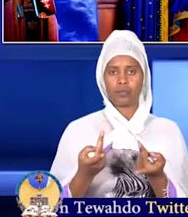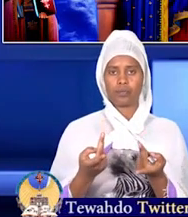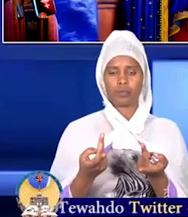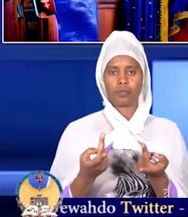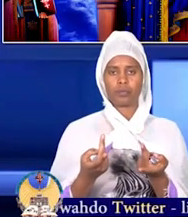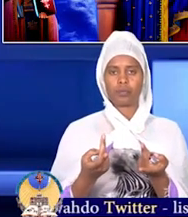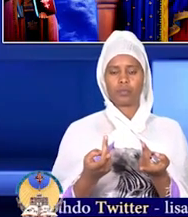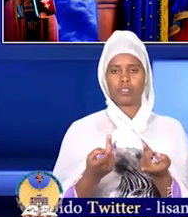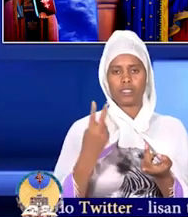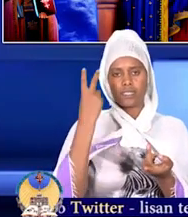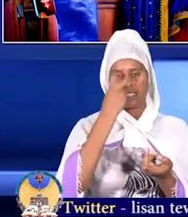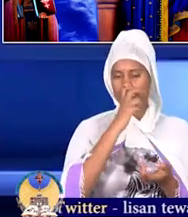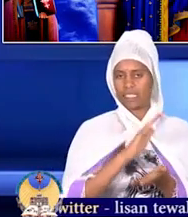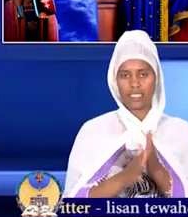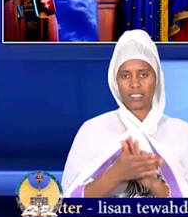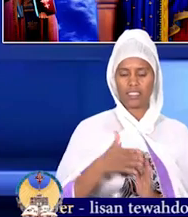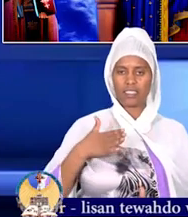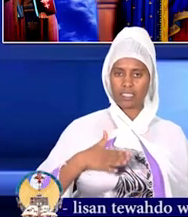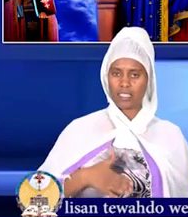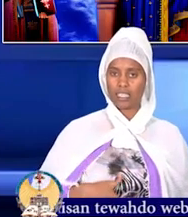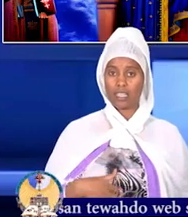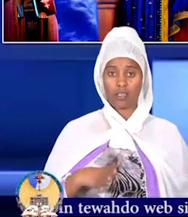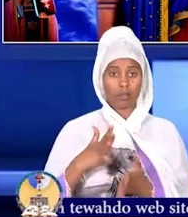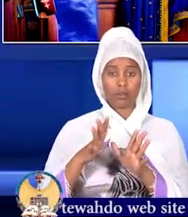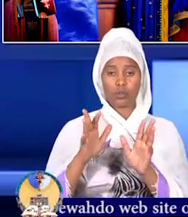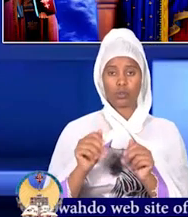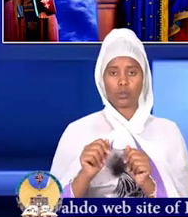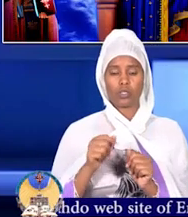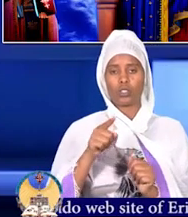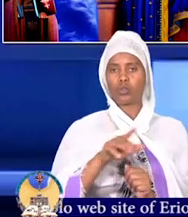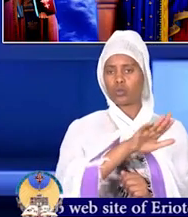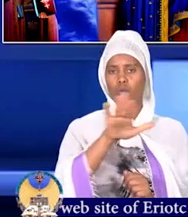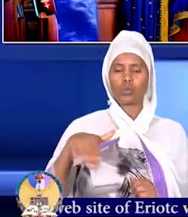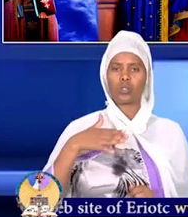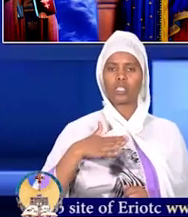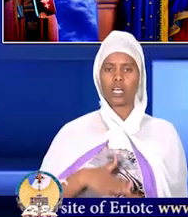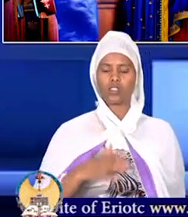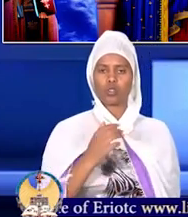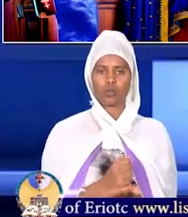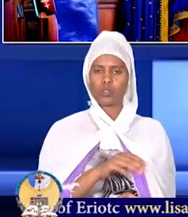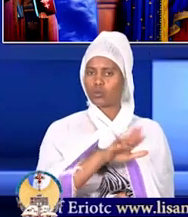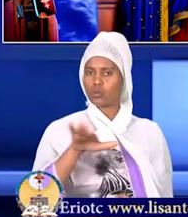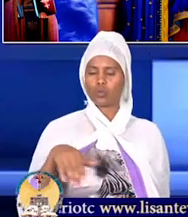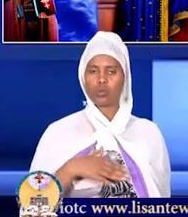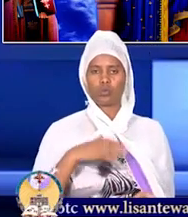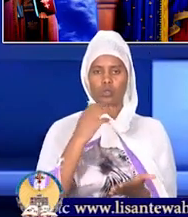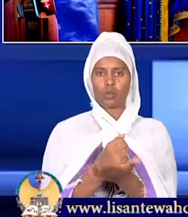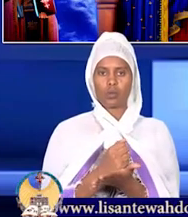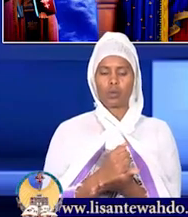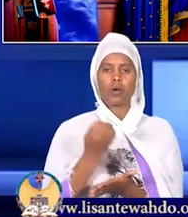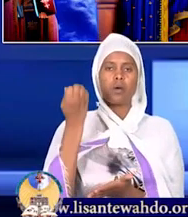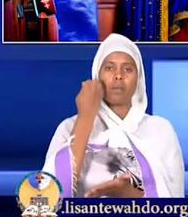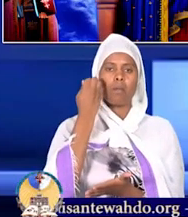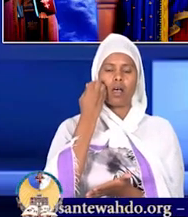من هالبعتون كي سئنات انت اللو دخنات انت اللون اتخلو دخاز رخبو